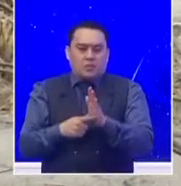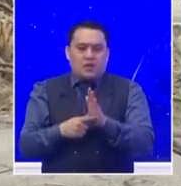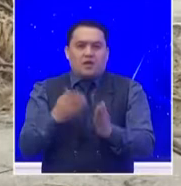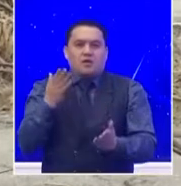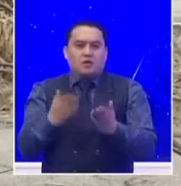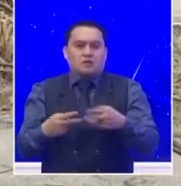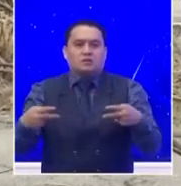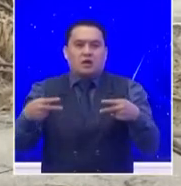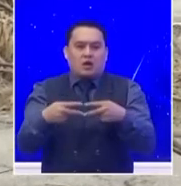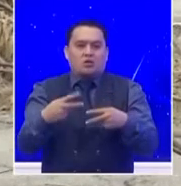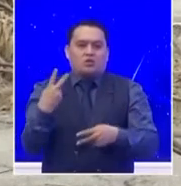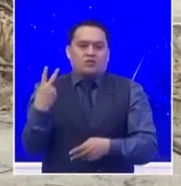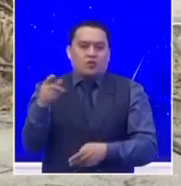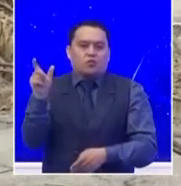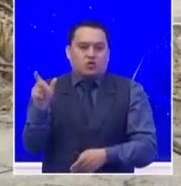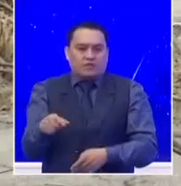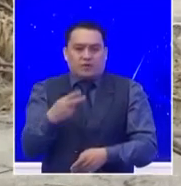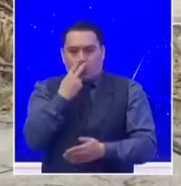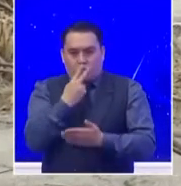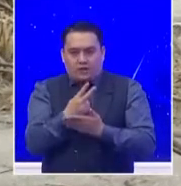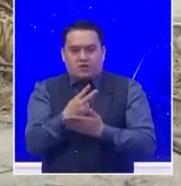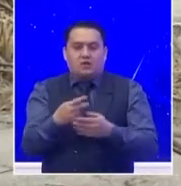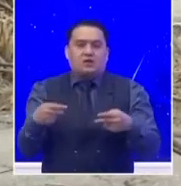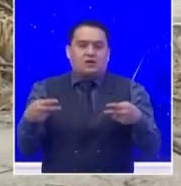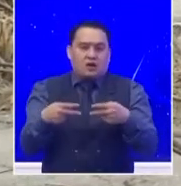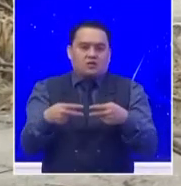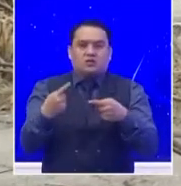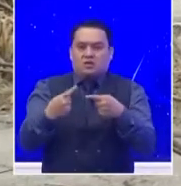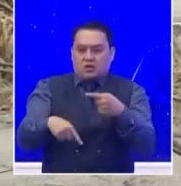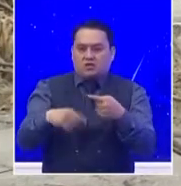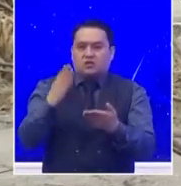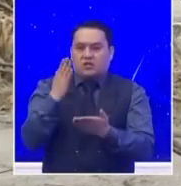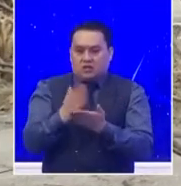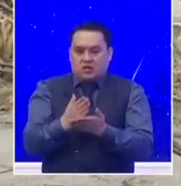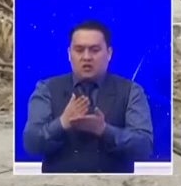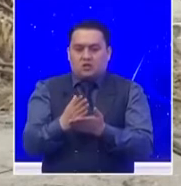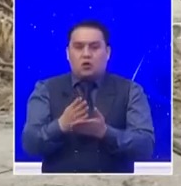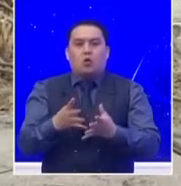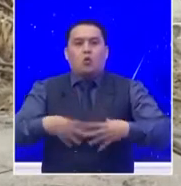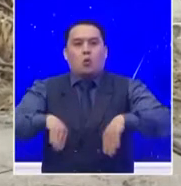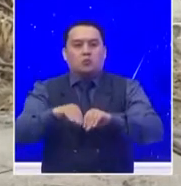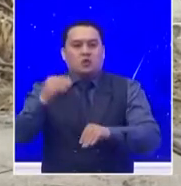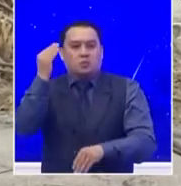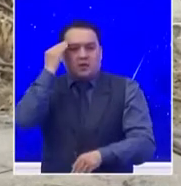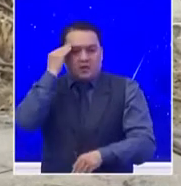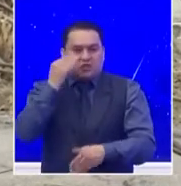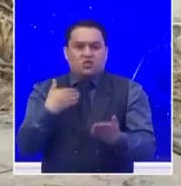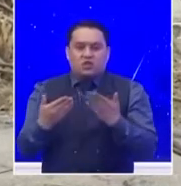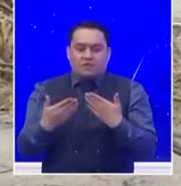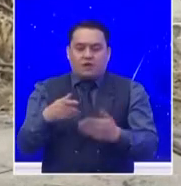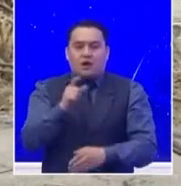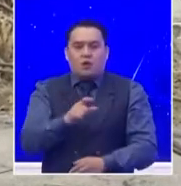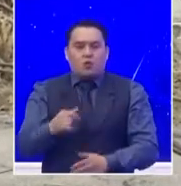Если сравнивать труд двух мыслителей, то можно заметить, что есть сходство и различия. У обоих авторов было общее мнение – отношение человека к Богу,